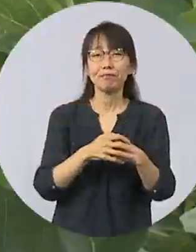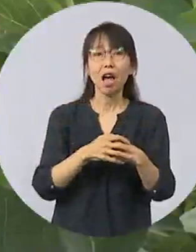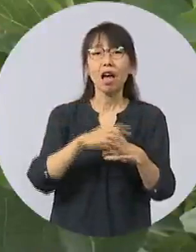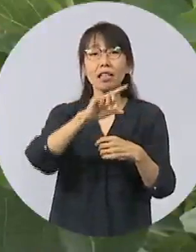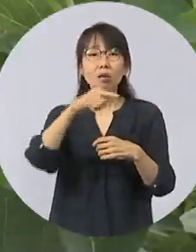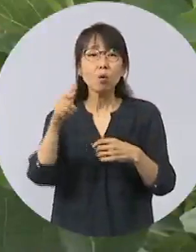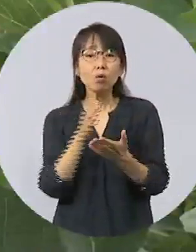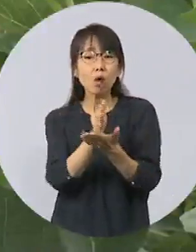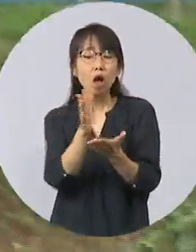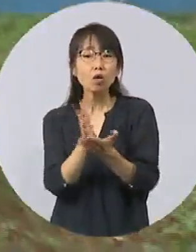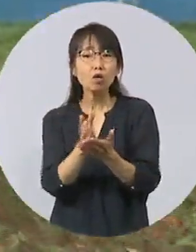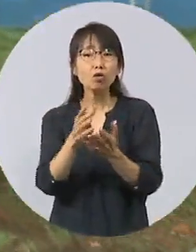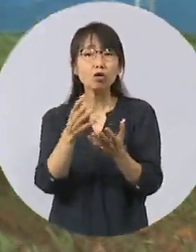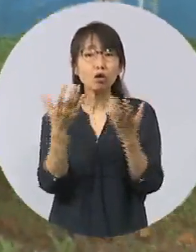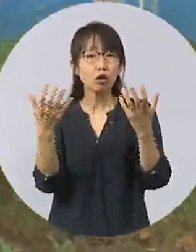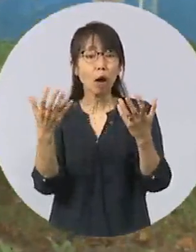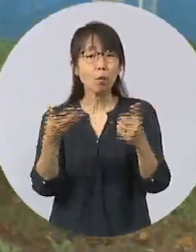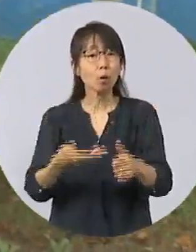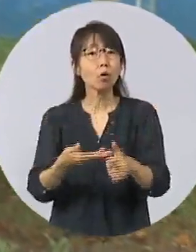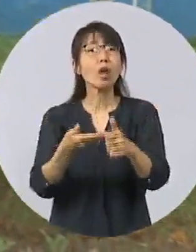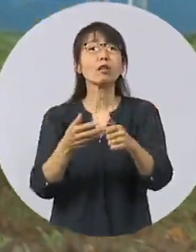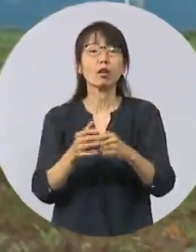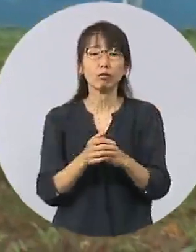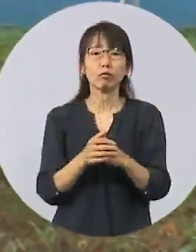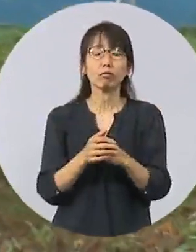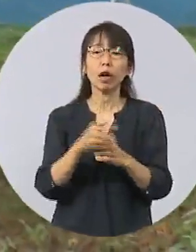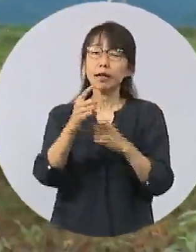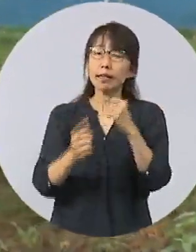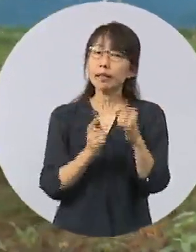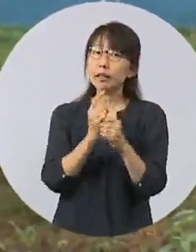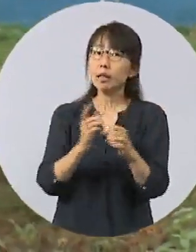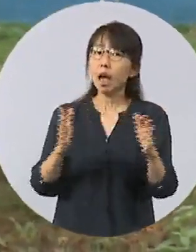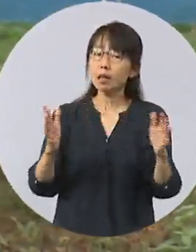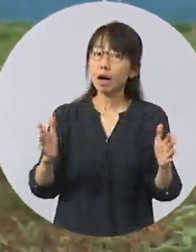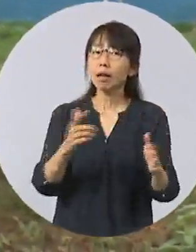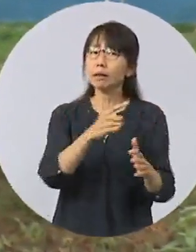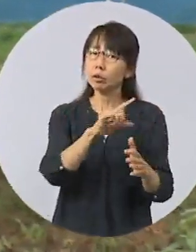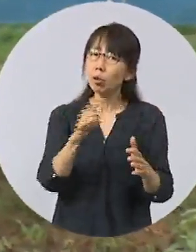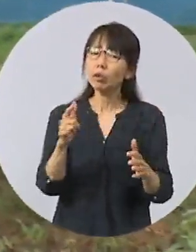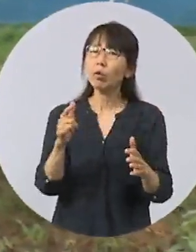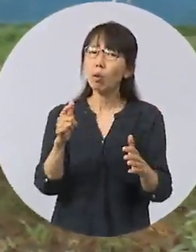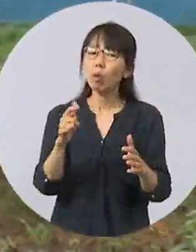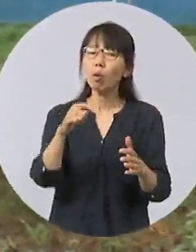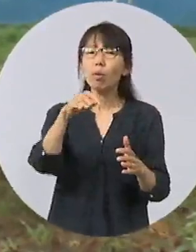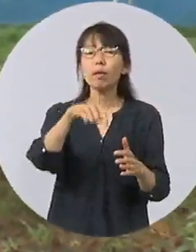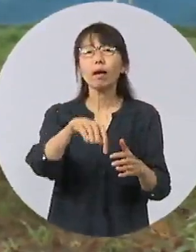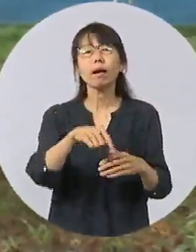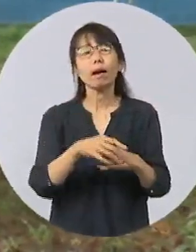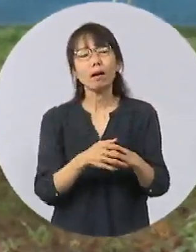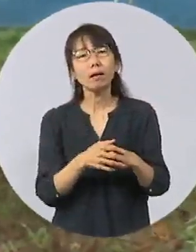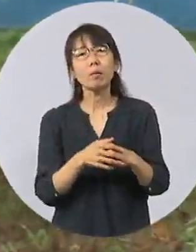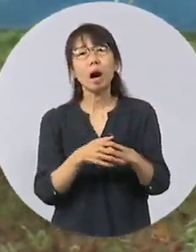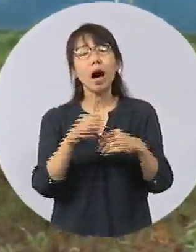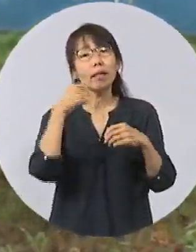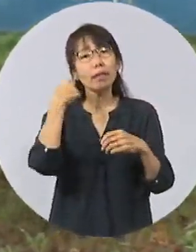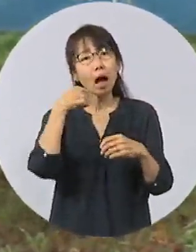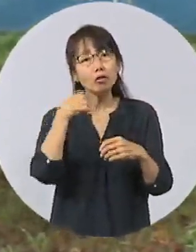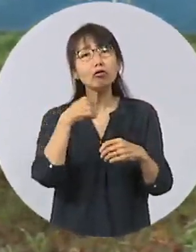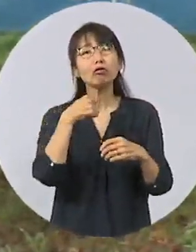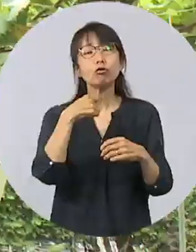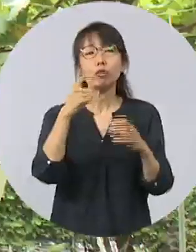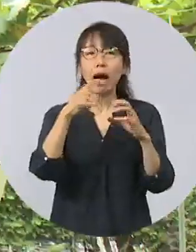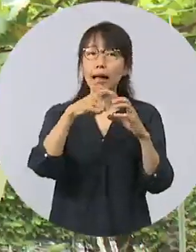。 年間通しての、はい、まあ、細々とやってますけど、大きいとこは夏の梨